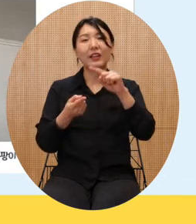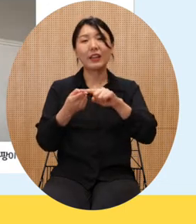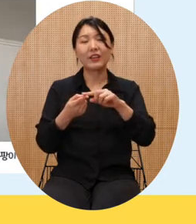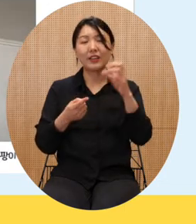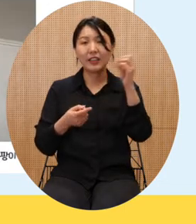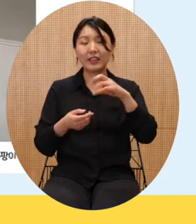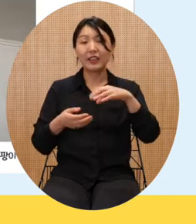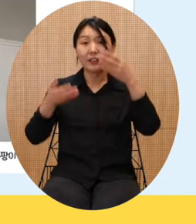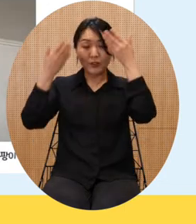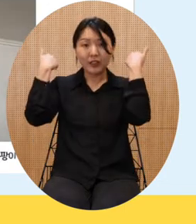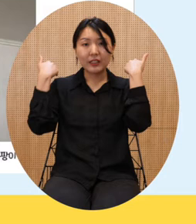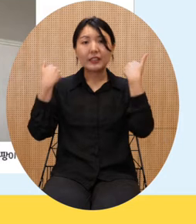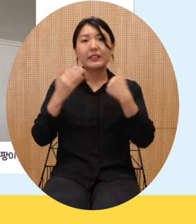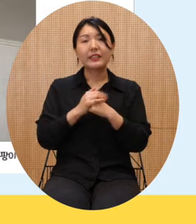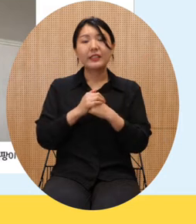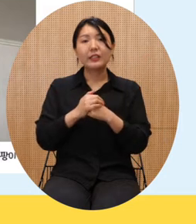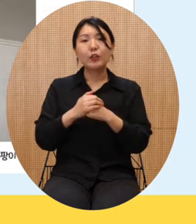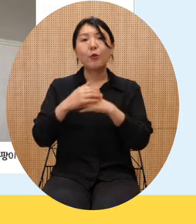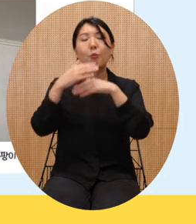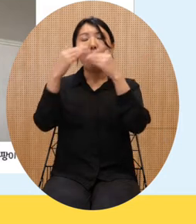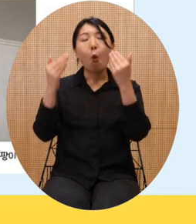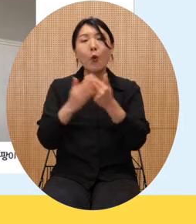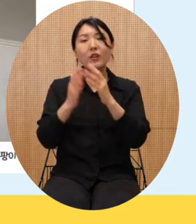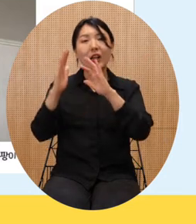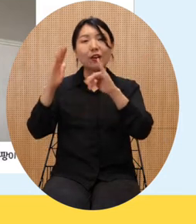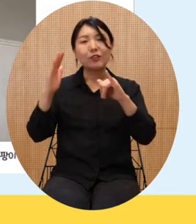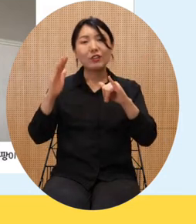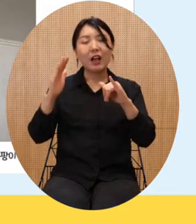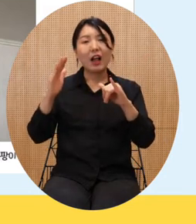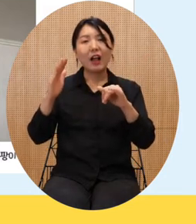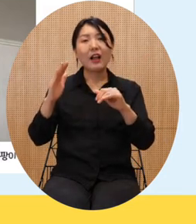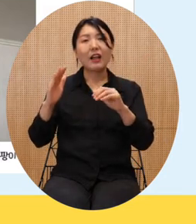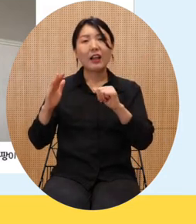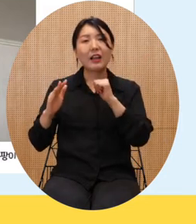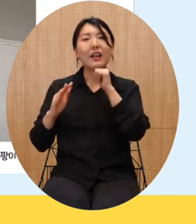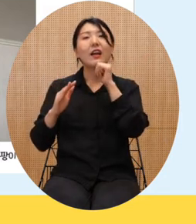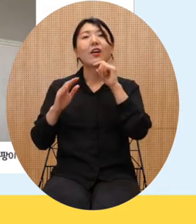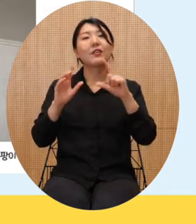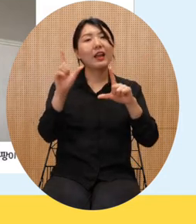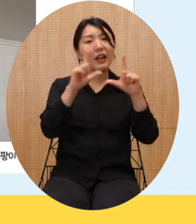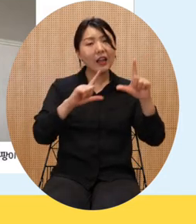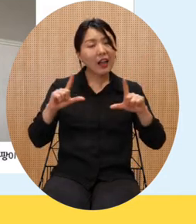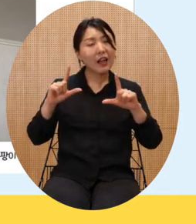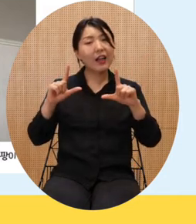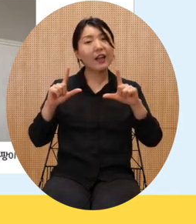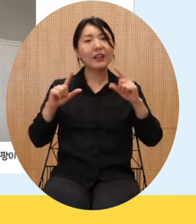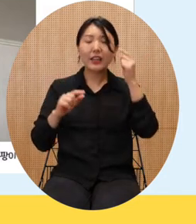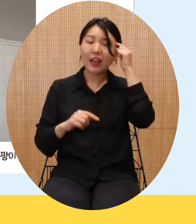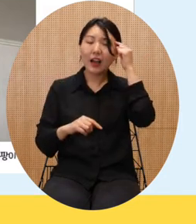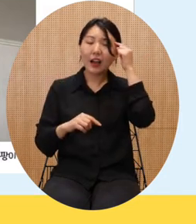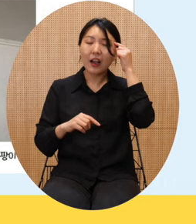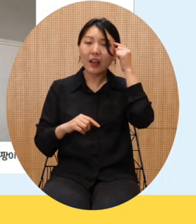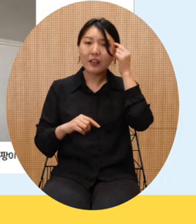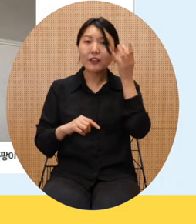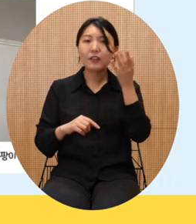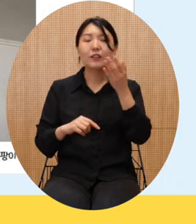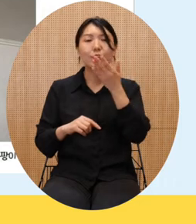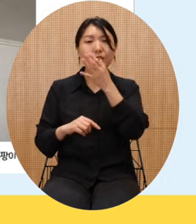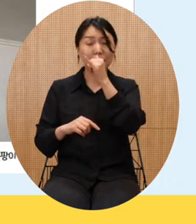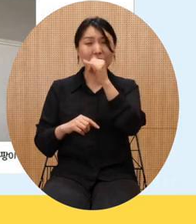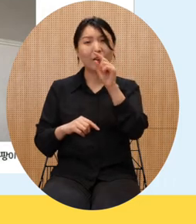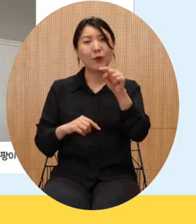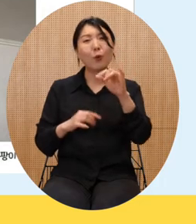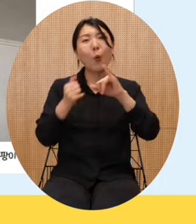것인데요. 아무튼 이런 열악함에 대해서는 좀 넘어가도록 하겠습니다. 자칫 모든 가구가 열악한 환경에서 살고